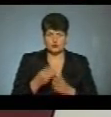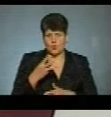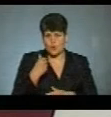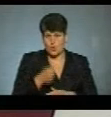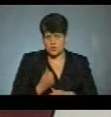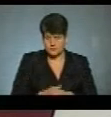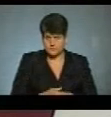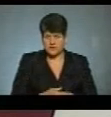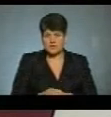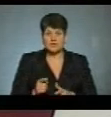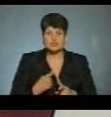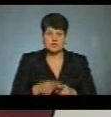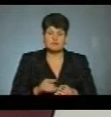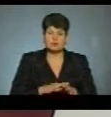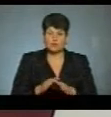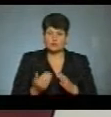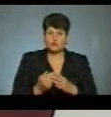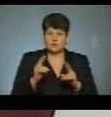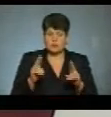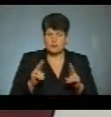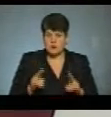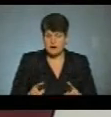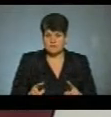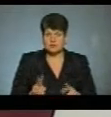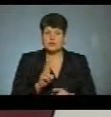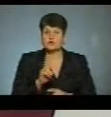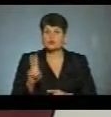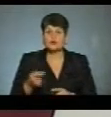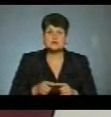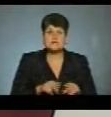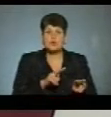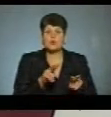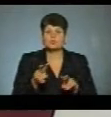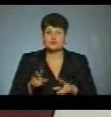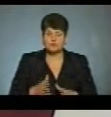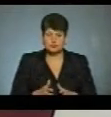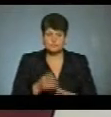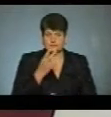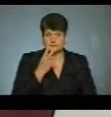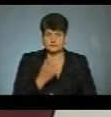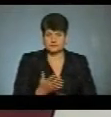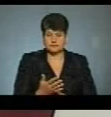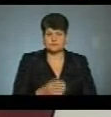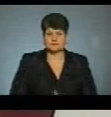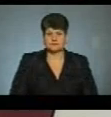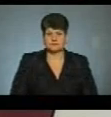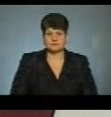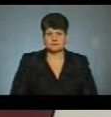років. Чи дотримуються нових правил карантину тернополяни та хто це контролює? Дізнавалась наша кореспондентка Анжела